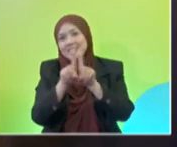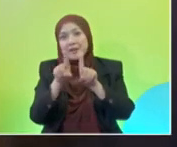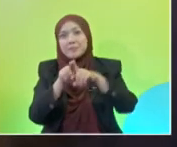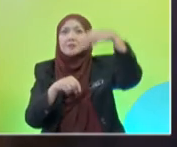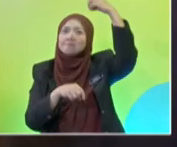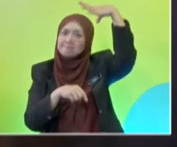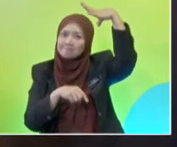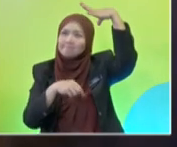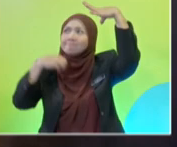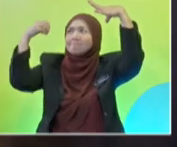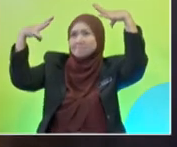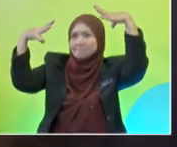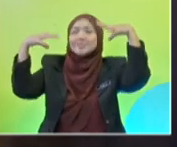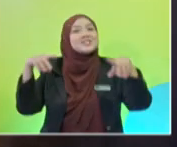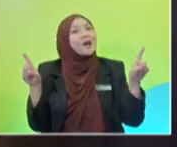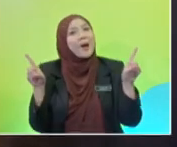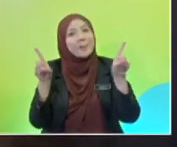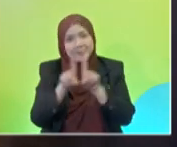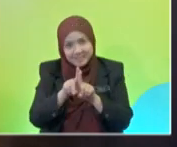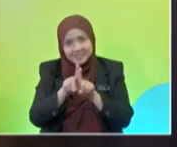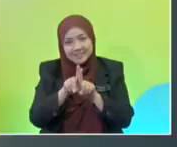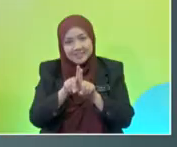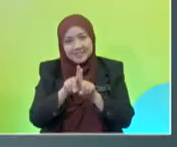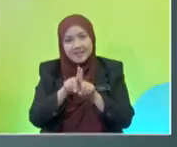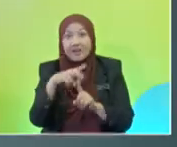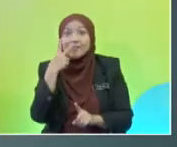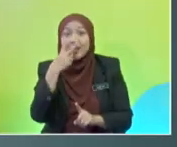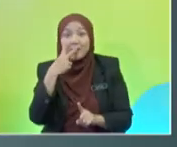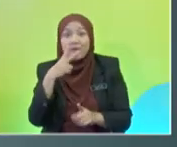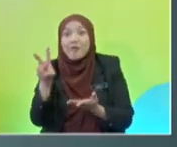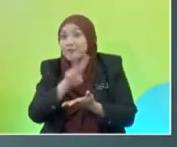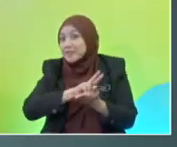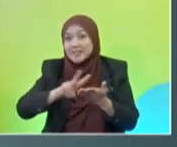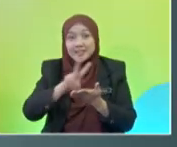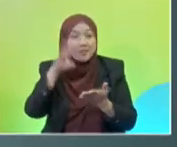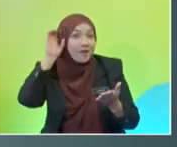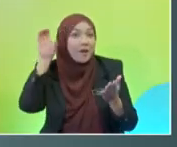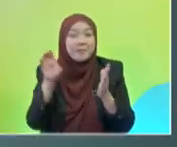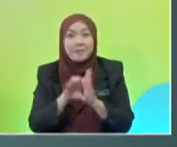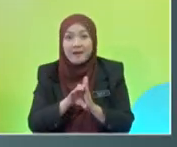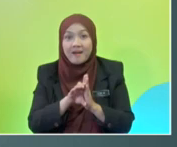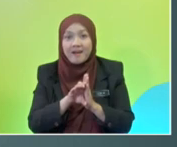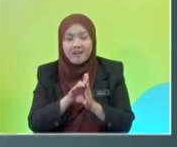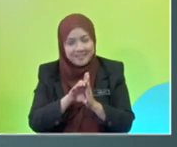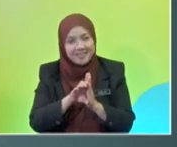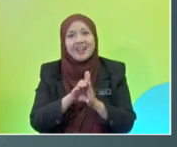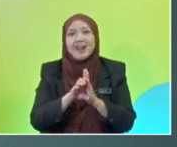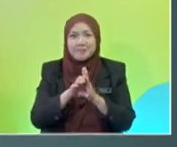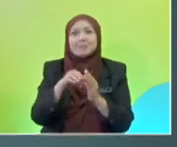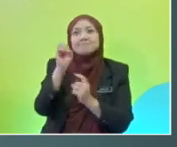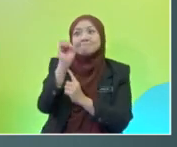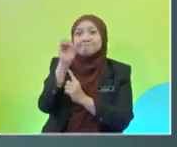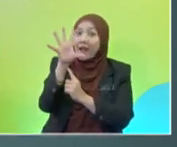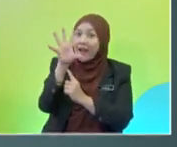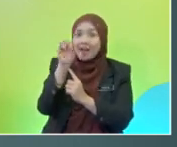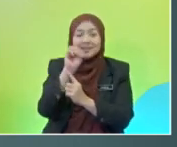disediakan kita Tengok Ya mungkin kita lihat lampu dari mana Tuh nih dari mentol cahaya